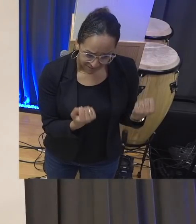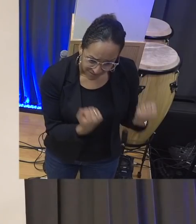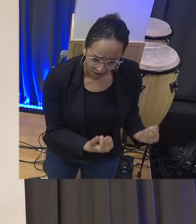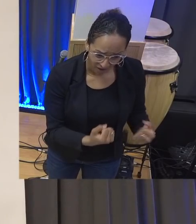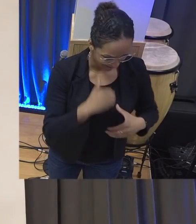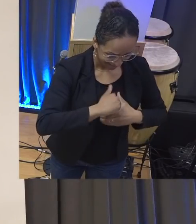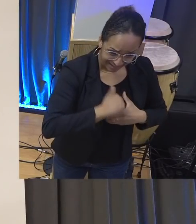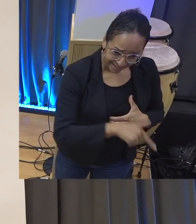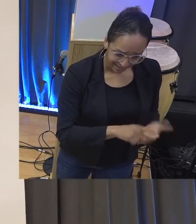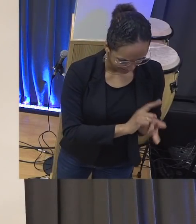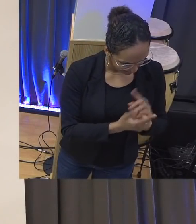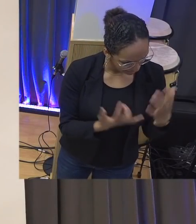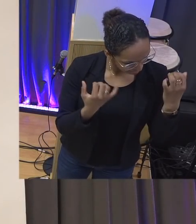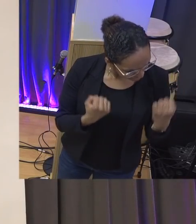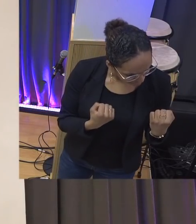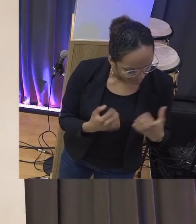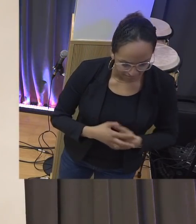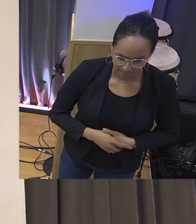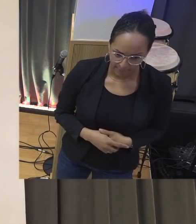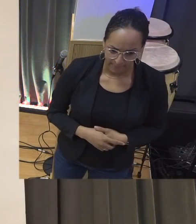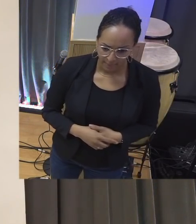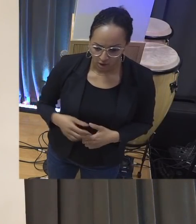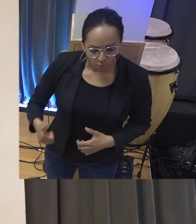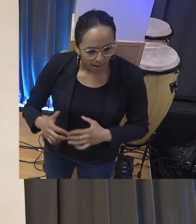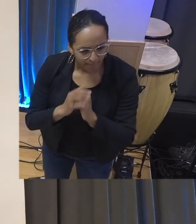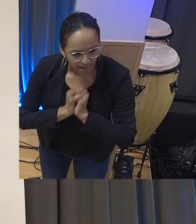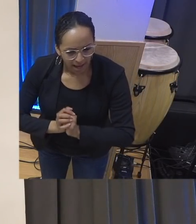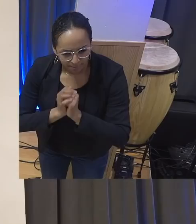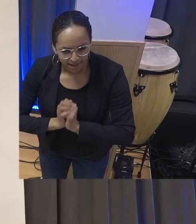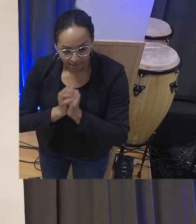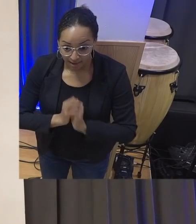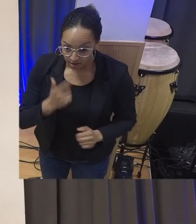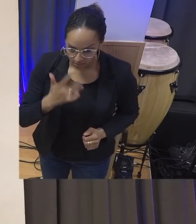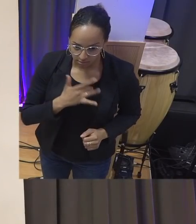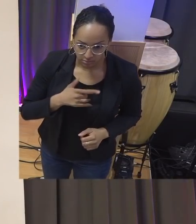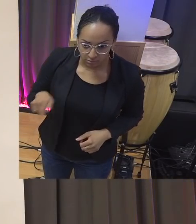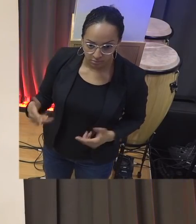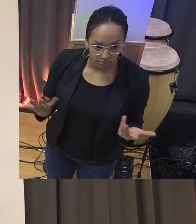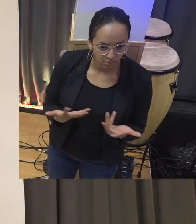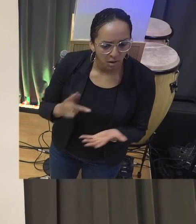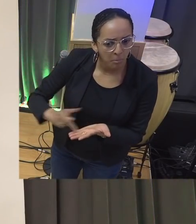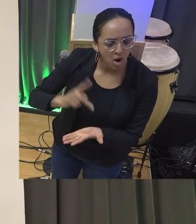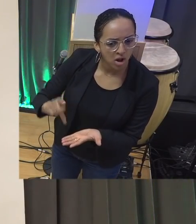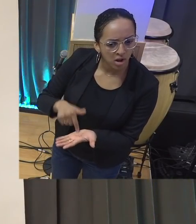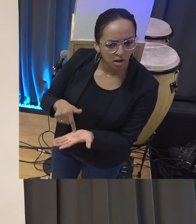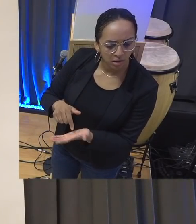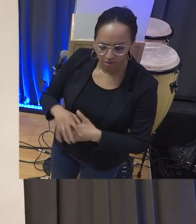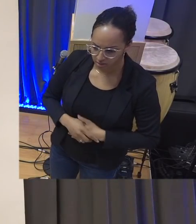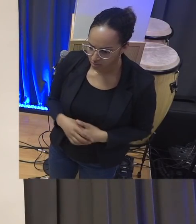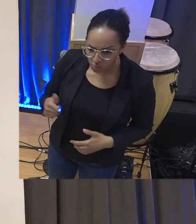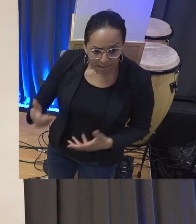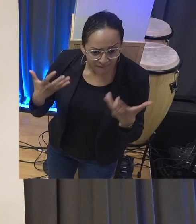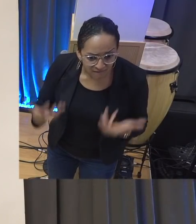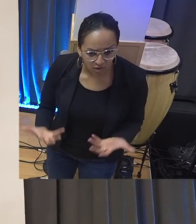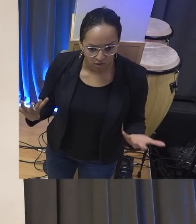l'être intérieur. Dans cette prière-là, c'est très intéressant puisque l'apôtre Paul veut véritablement